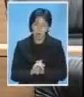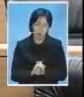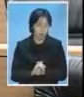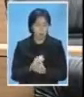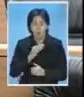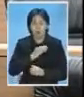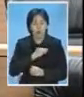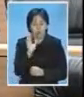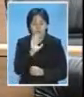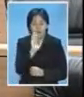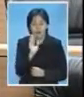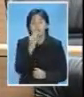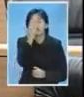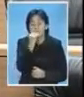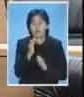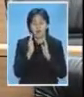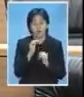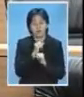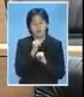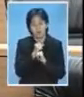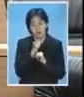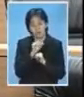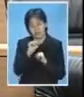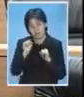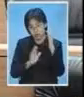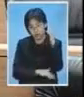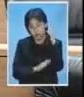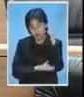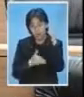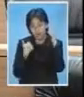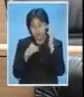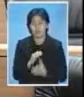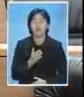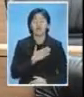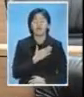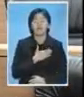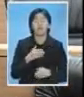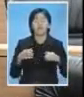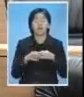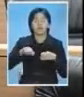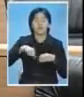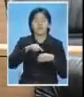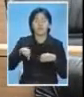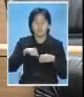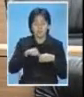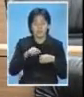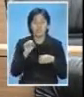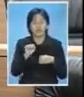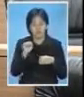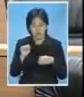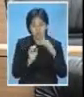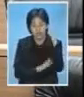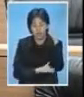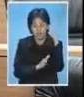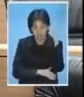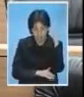ฐบาลไม่มีส.ส.ในพื้นที่จังหวัดชายแดนภาคใต้แต่พวกผมในฐานะที่เป็นสมาชิกสภาผู้แทนราษฎรในภา